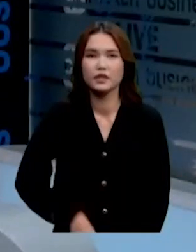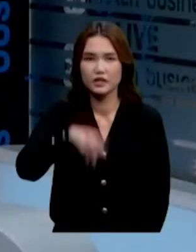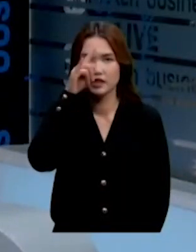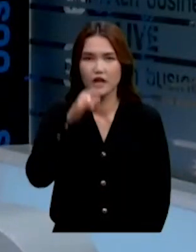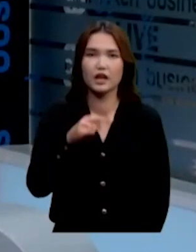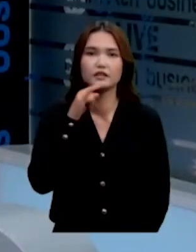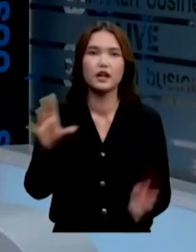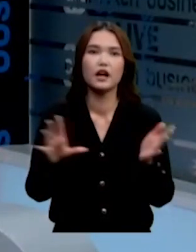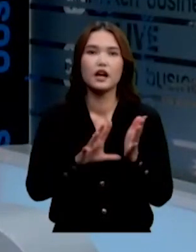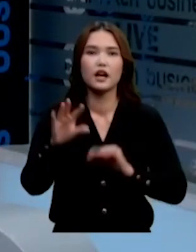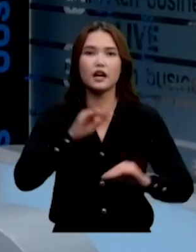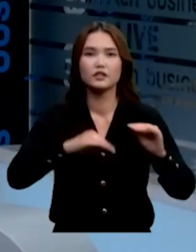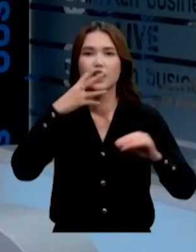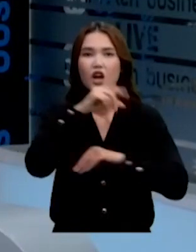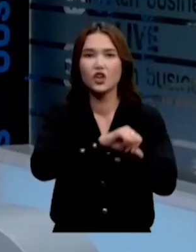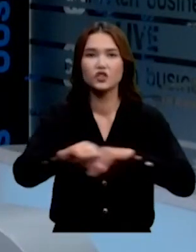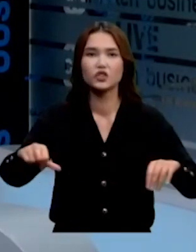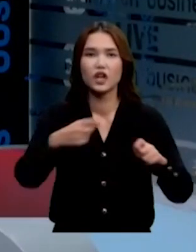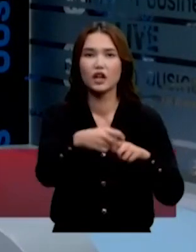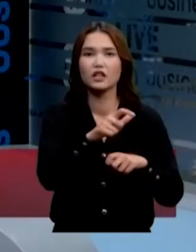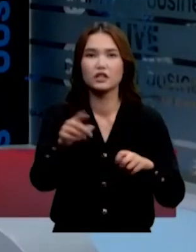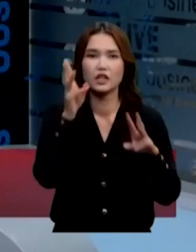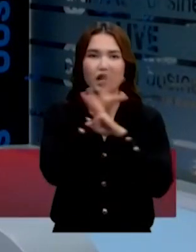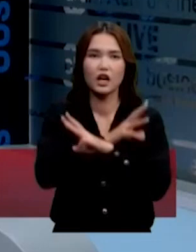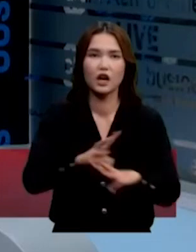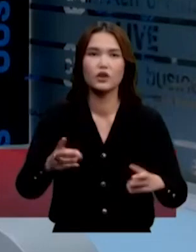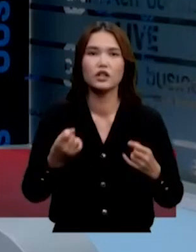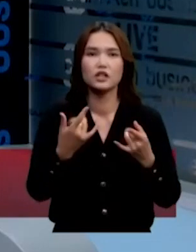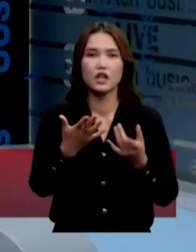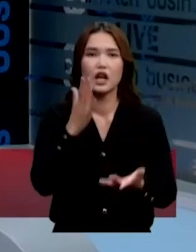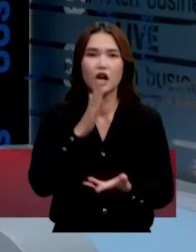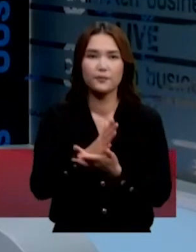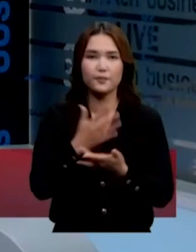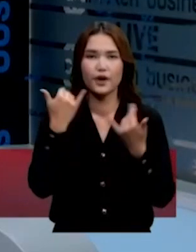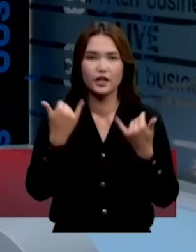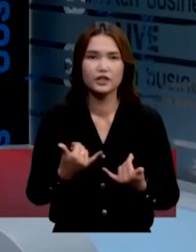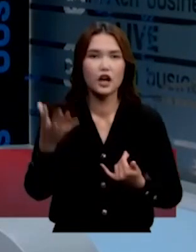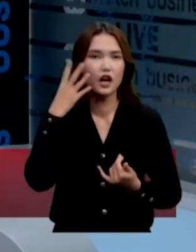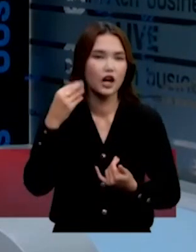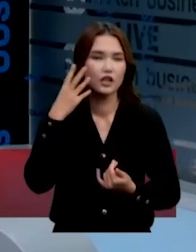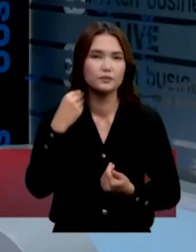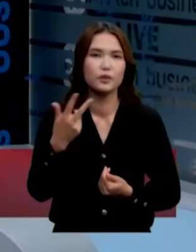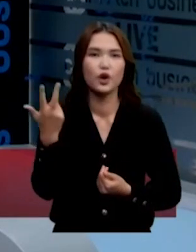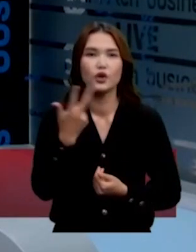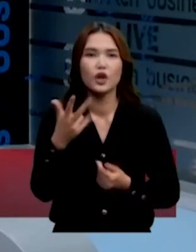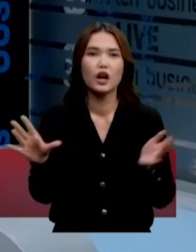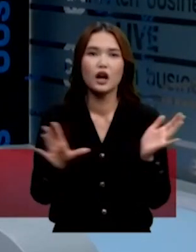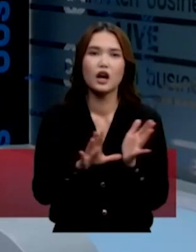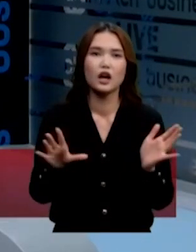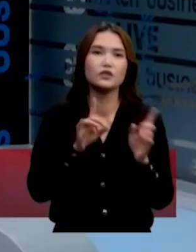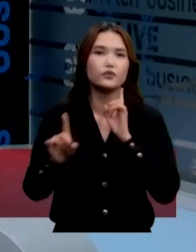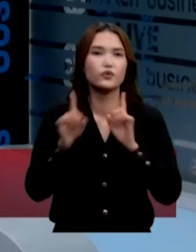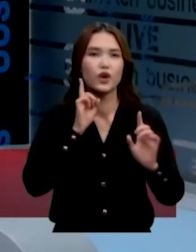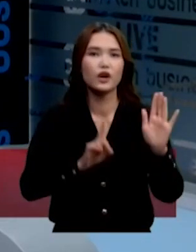Kazakistan'ın energetika salasına şetelik investorlar karşı kuyuğa niyet tanıtıp otur. Bu turalı bugün Almatı'da ötken 3-cü energetikalık